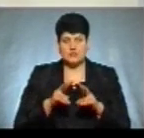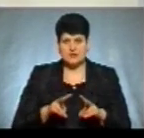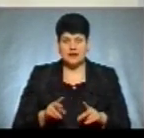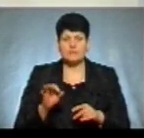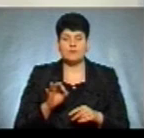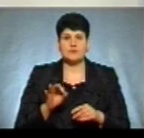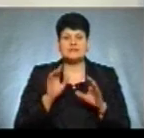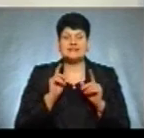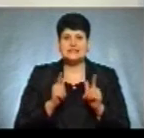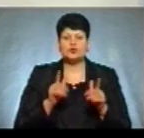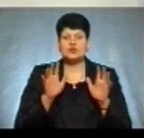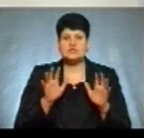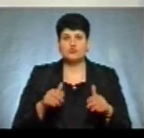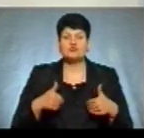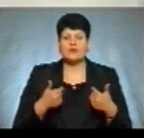звернення громадян.